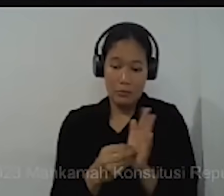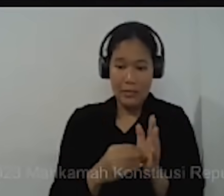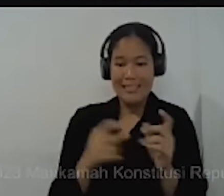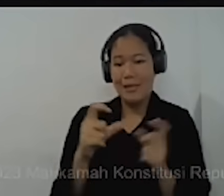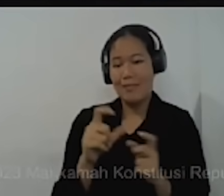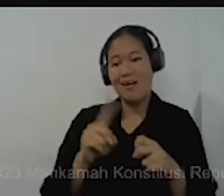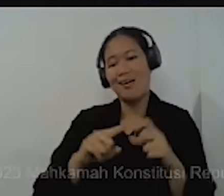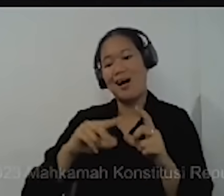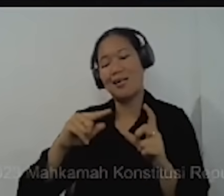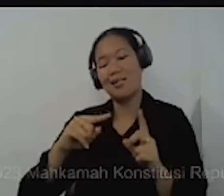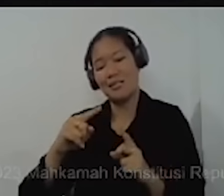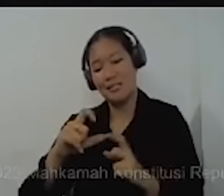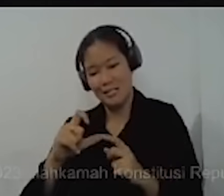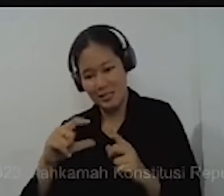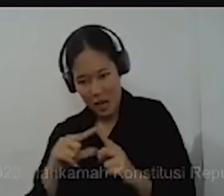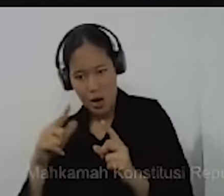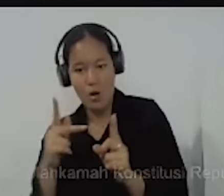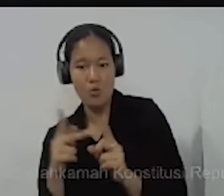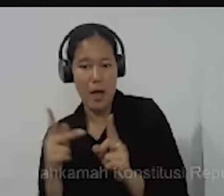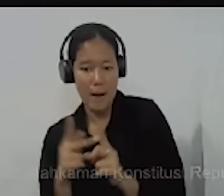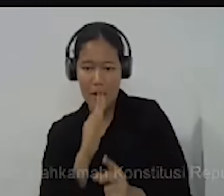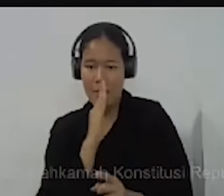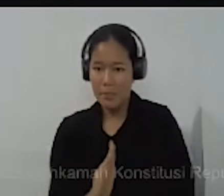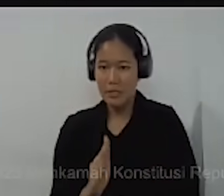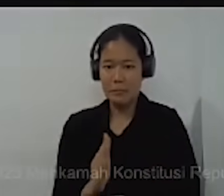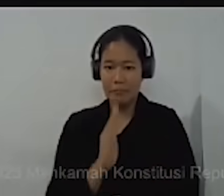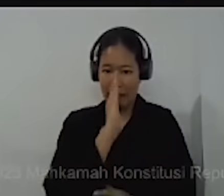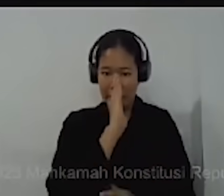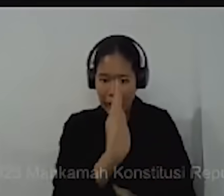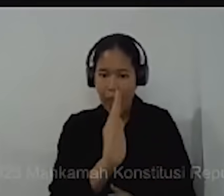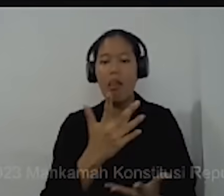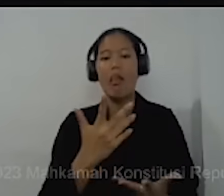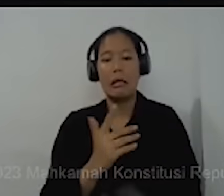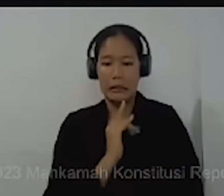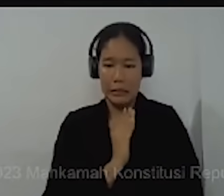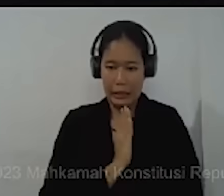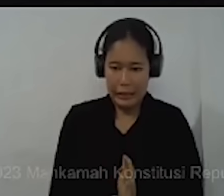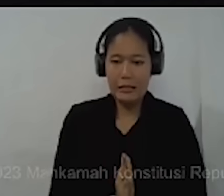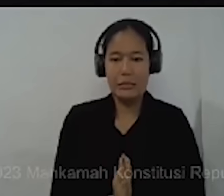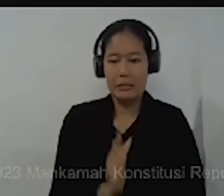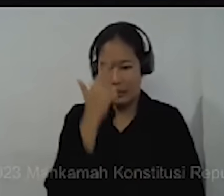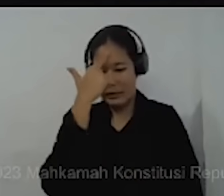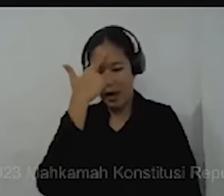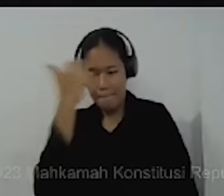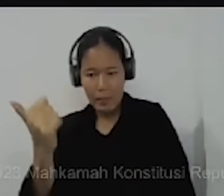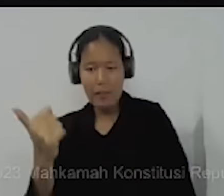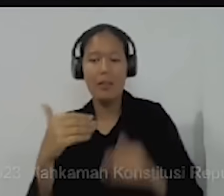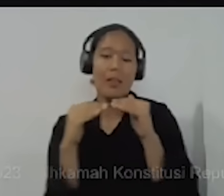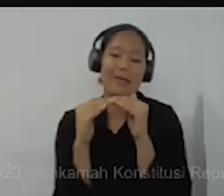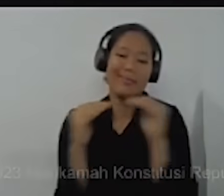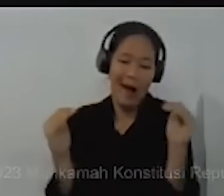Sapta Karsa Utama prinsip ketidak berpihakan prinsip integritas prinsip kecakapan